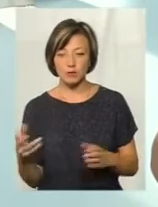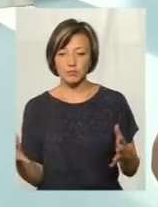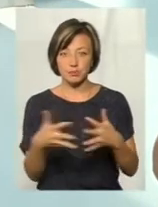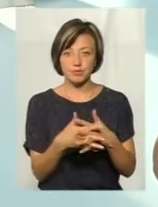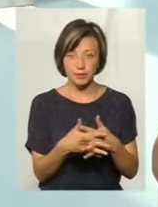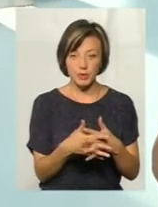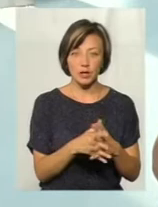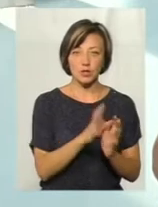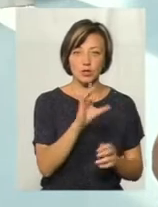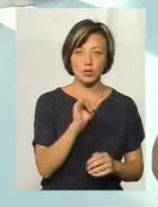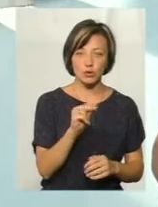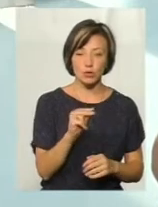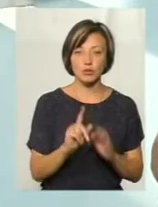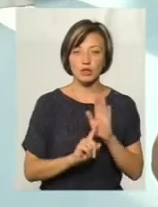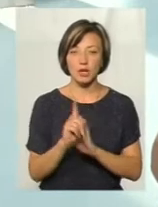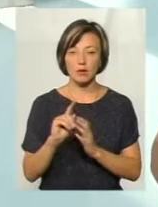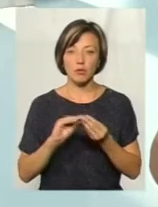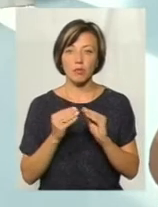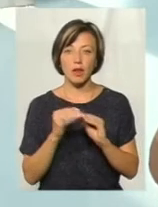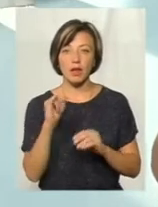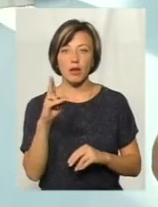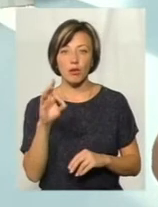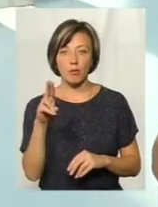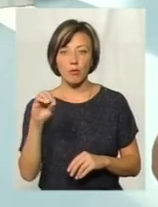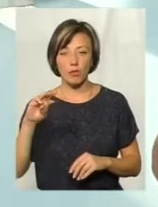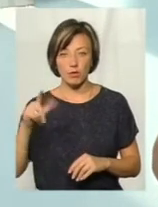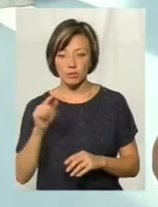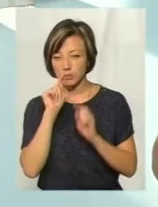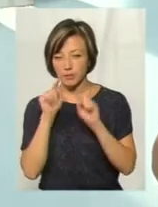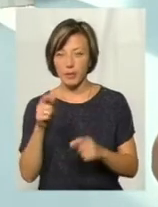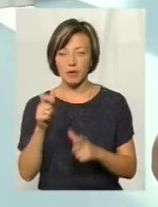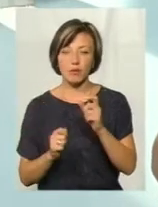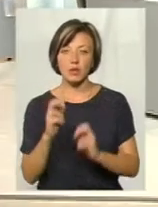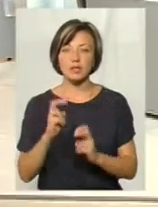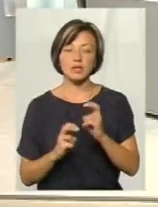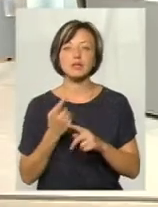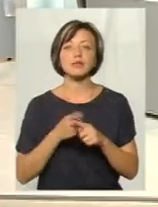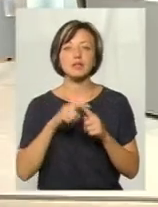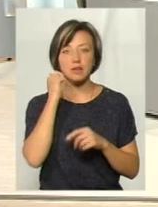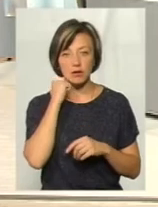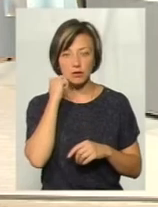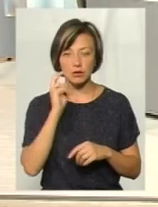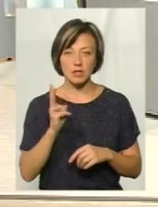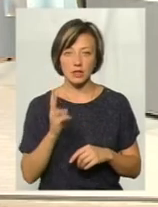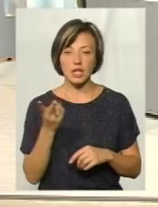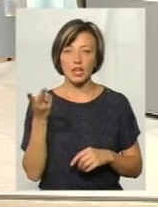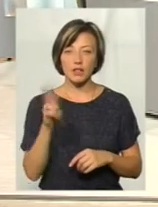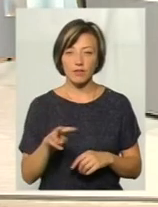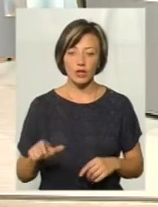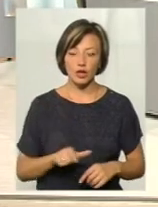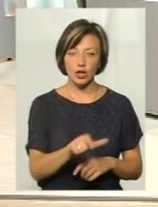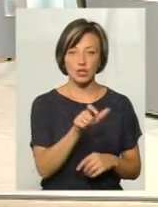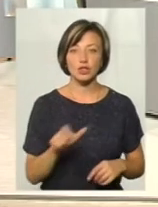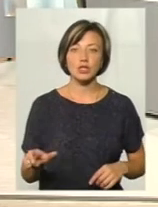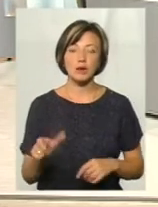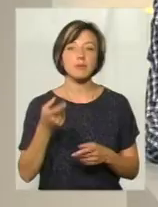Якби, власне, з Ікопоті починалися проблеми, тоді би акцент основний робився на молокозавод. Дві річки. Так,